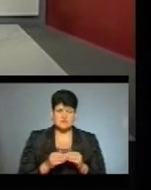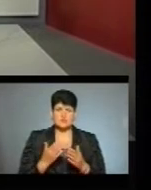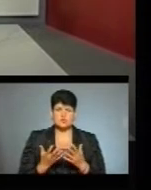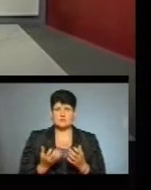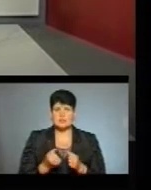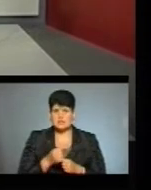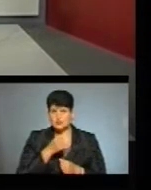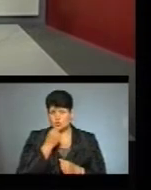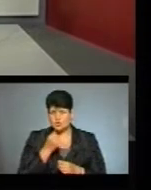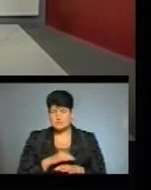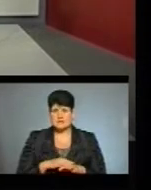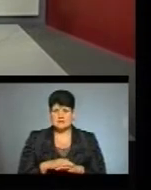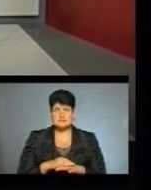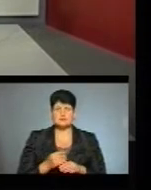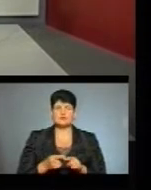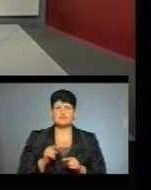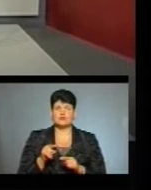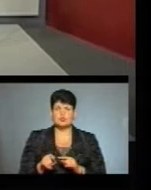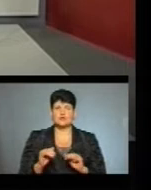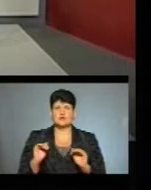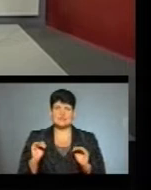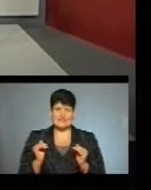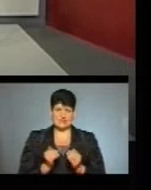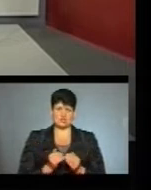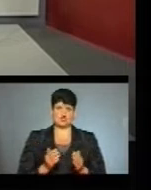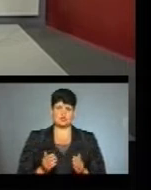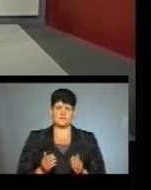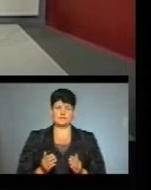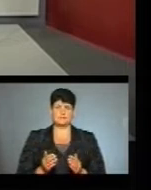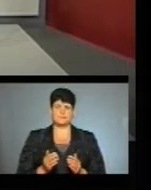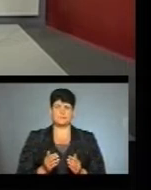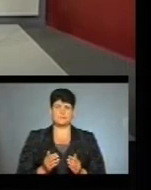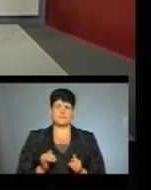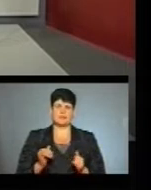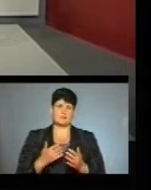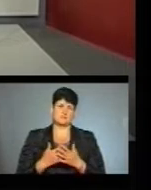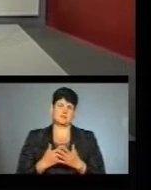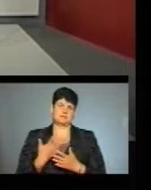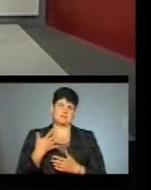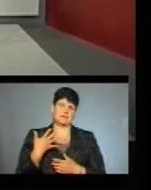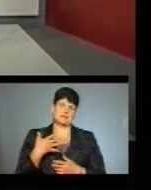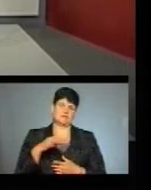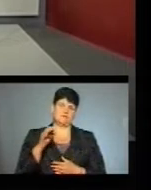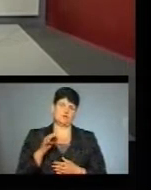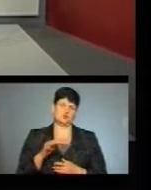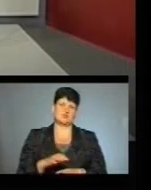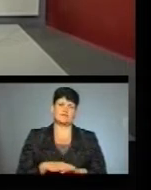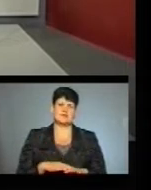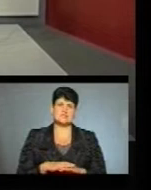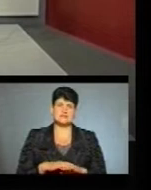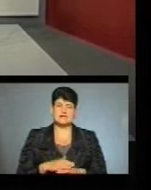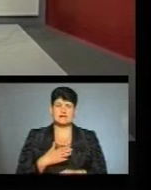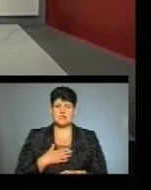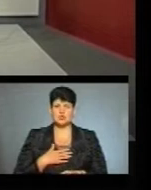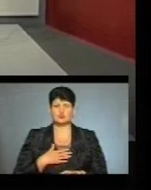брати доросле населення, звичайно, що воно значно нижче. І десь порядка 50% населення нашого,